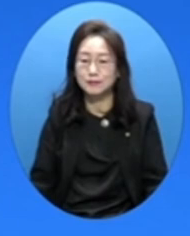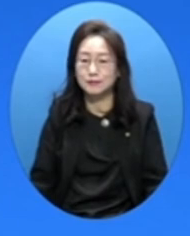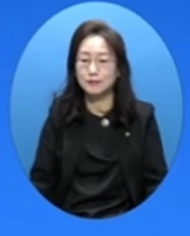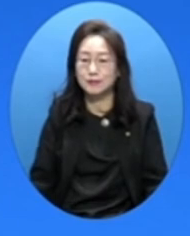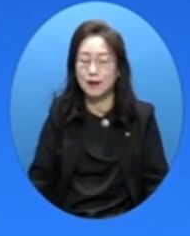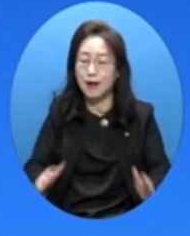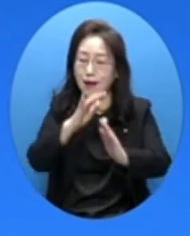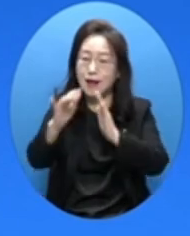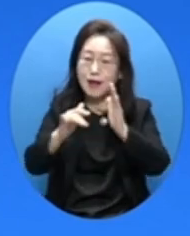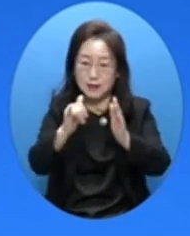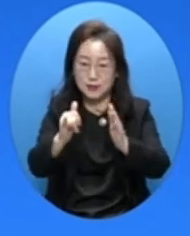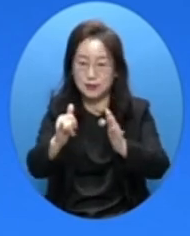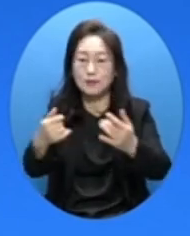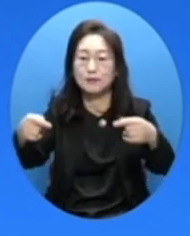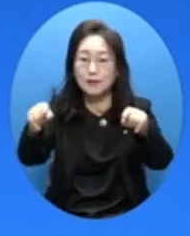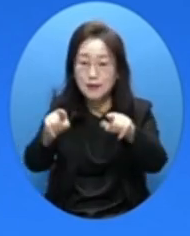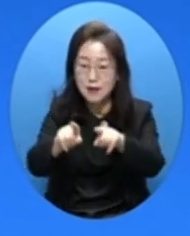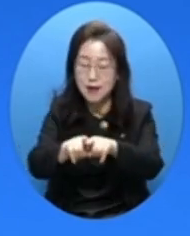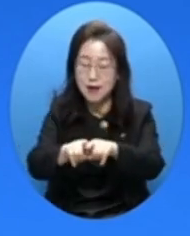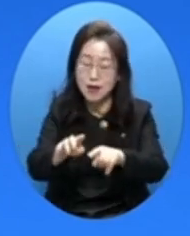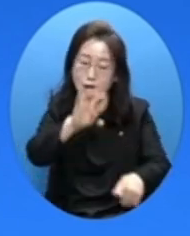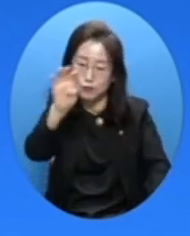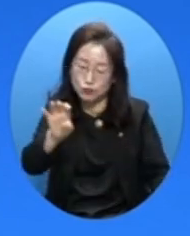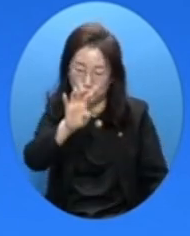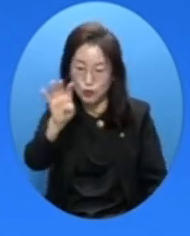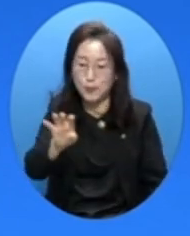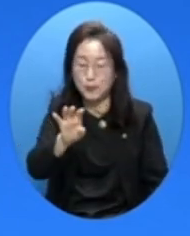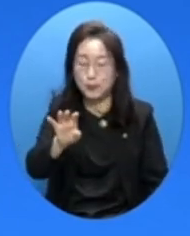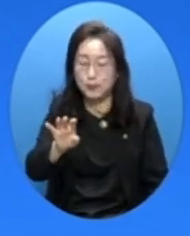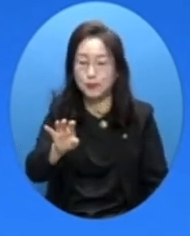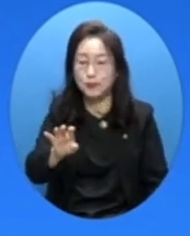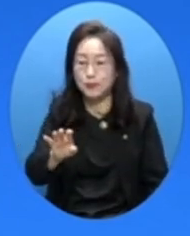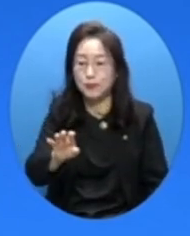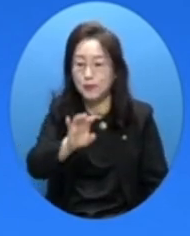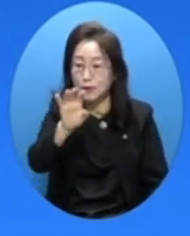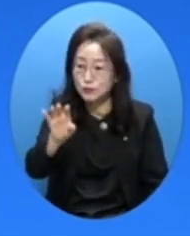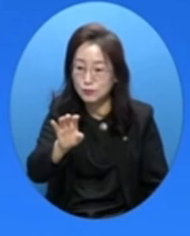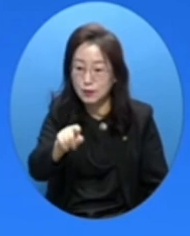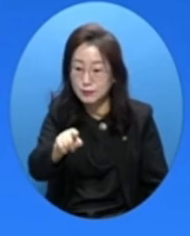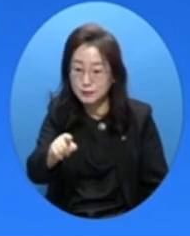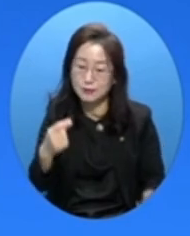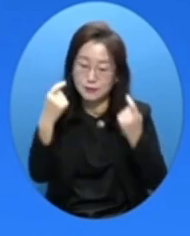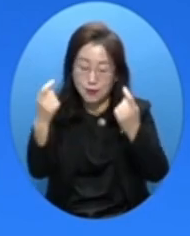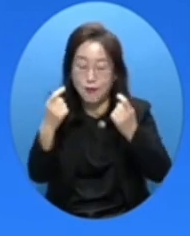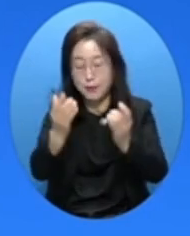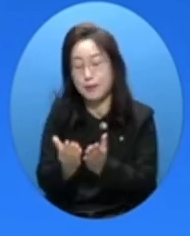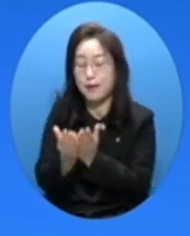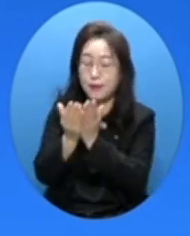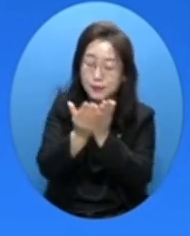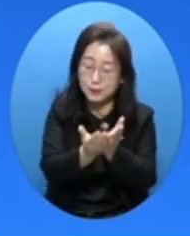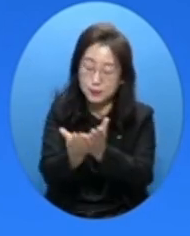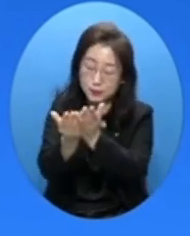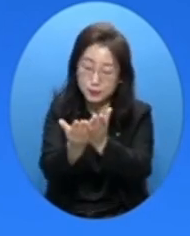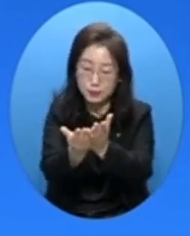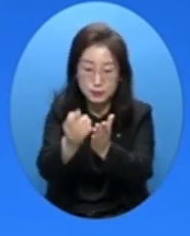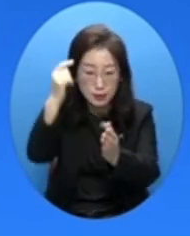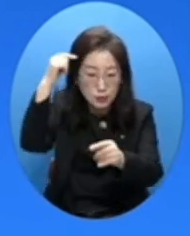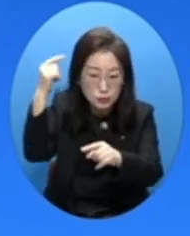온 가족이 같이 유럽 여행을 떠나기로 해서 이제 배를 타려고 그랬는데